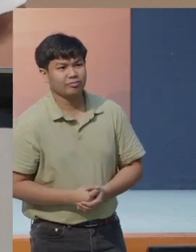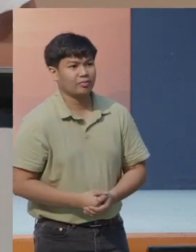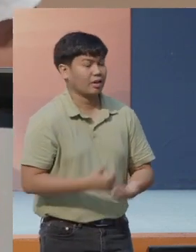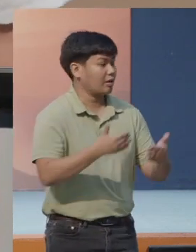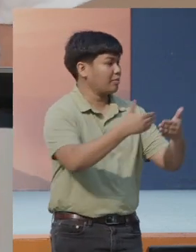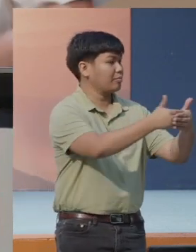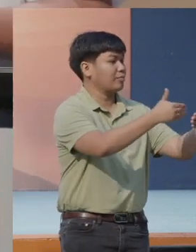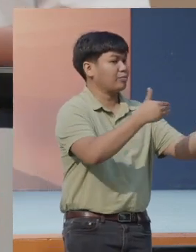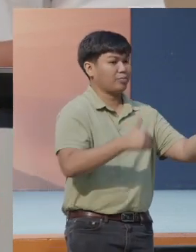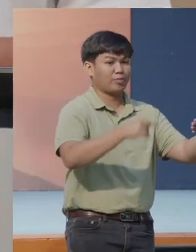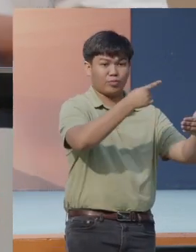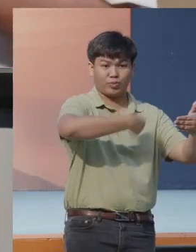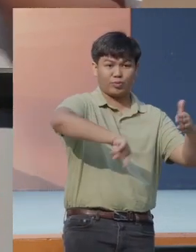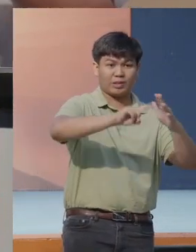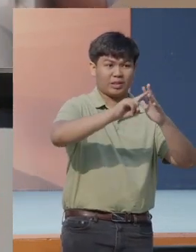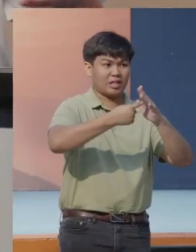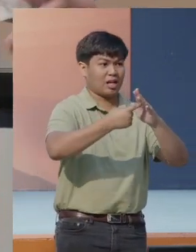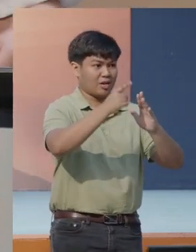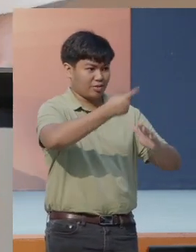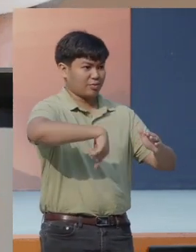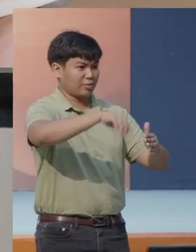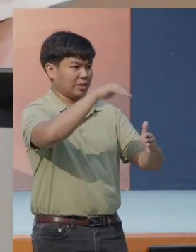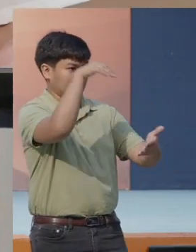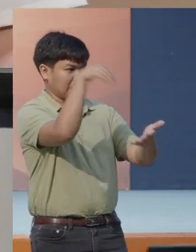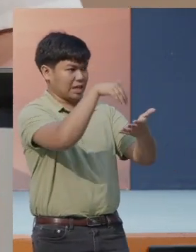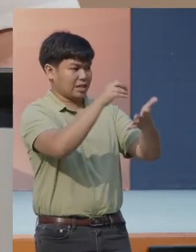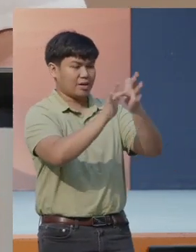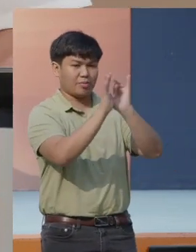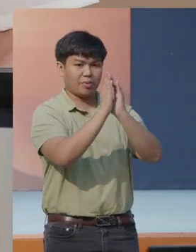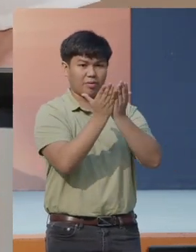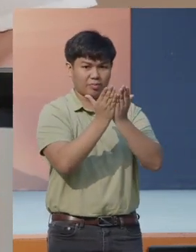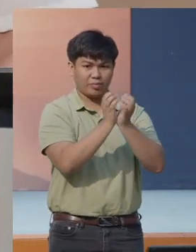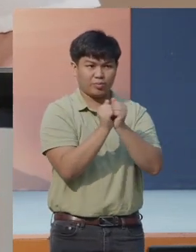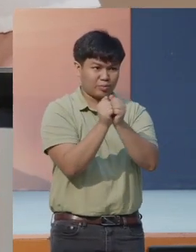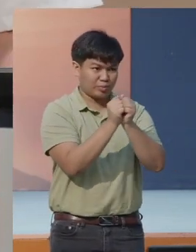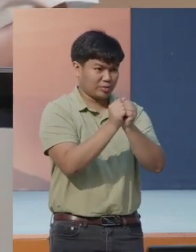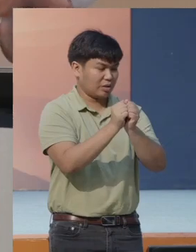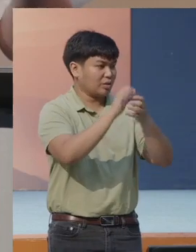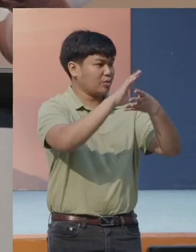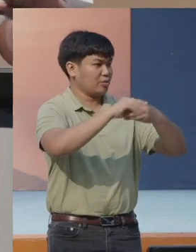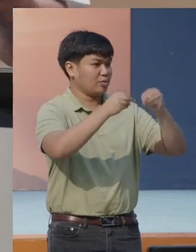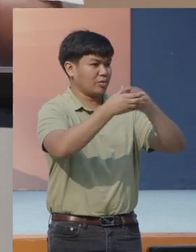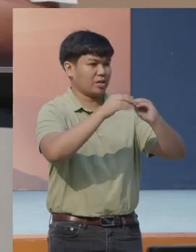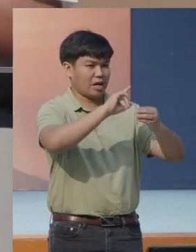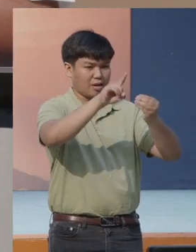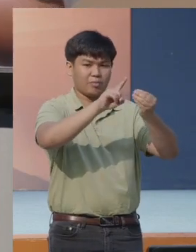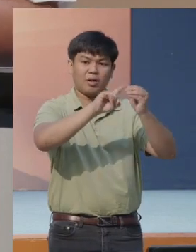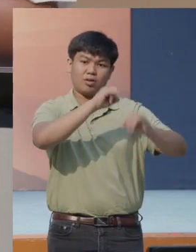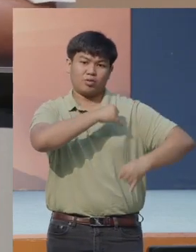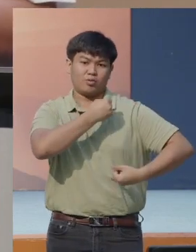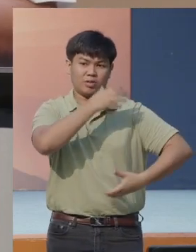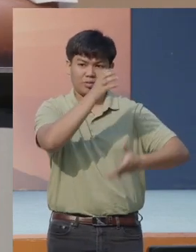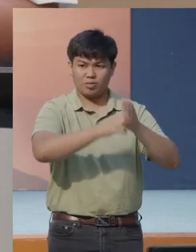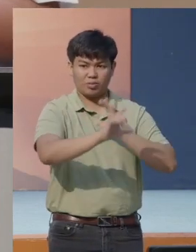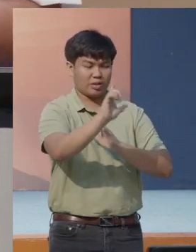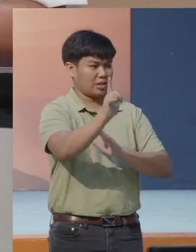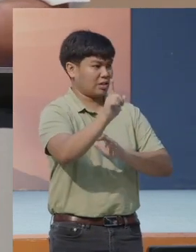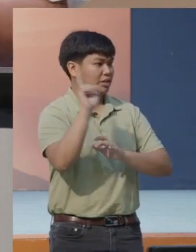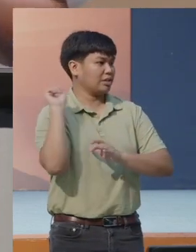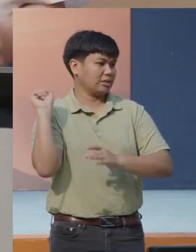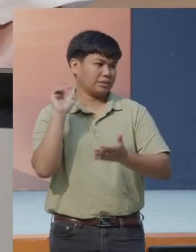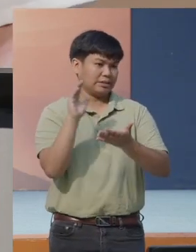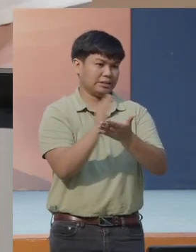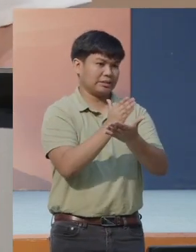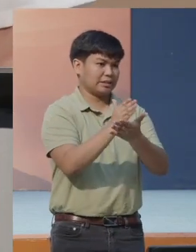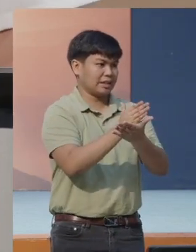ako magsimula at pag-aralan po natin ang sama-sama ang kwento ng Joshua chapter 20, gusto ko lang i-share sa inyo